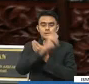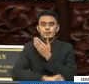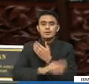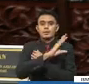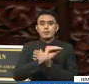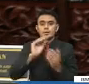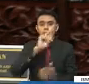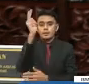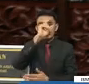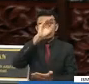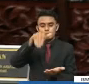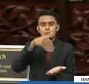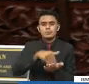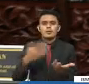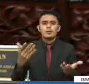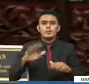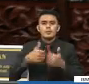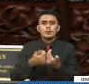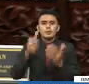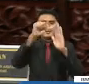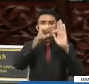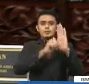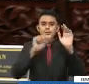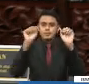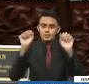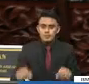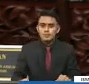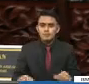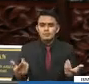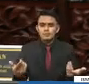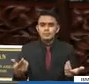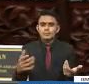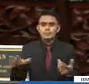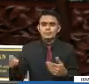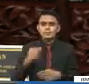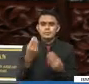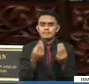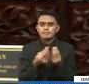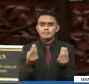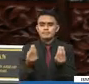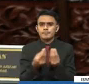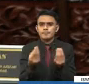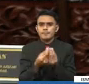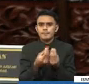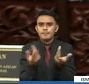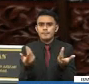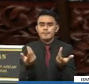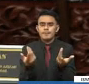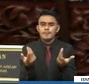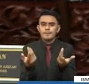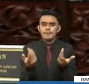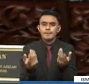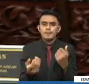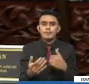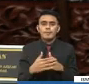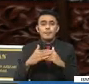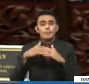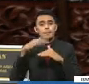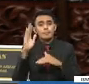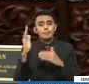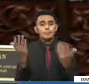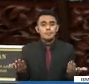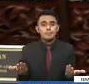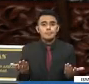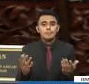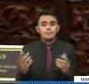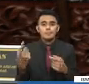dengan kerajaan pusat. Bagaimanakah akta ini bakal mengambil kira pertikaian sebegini, lebih-lebih lagi bila berkait